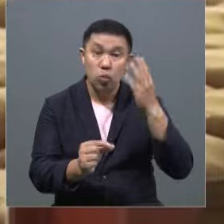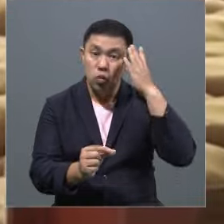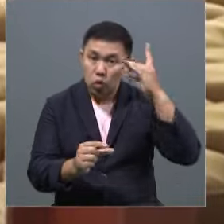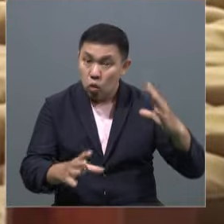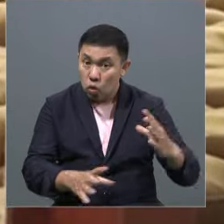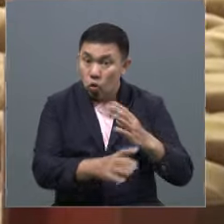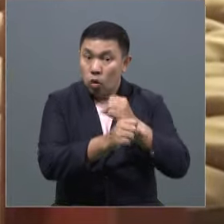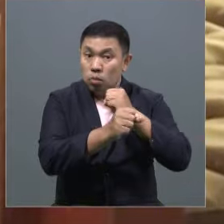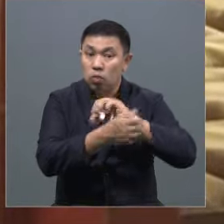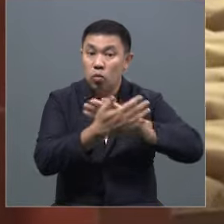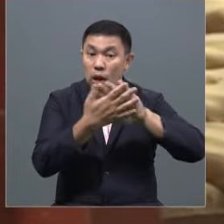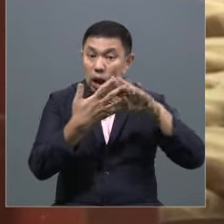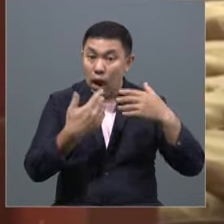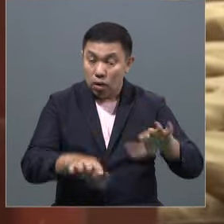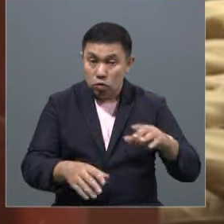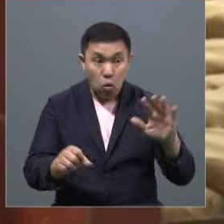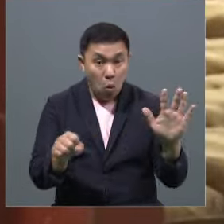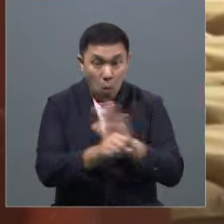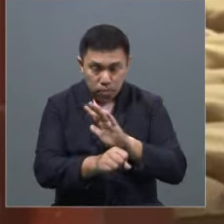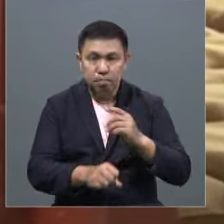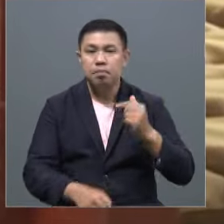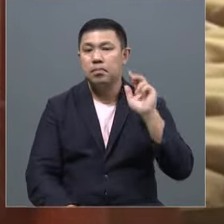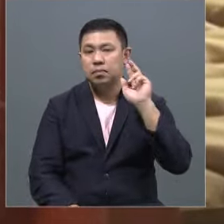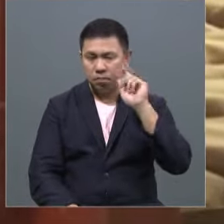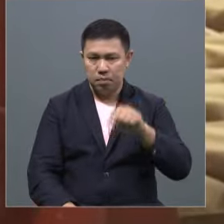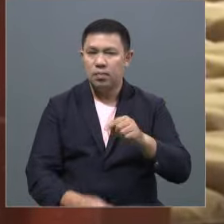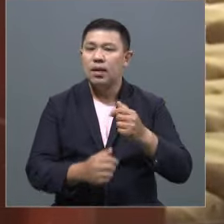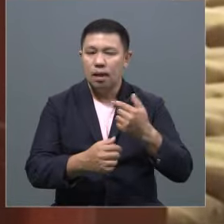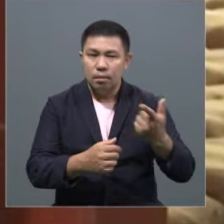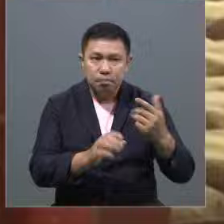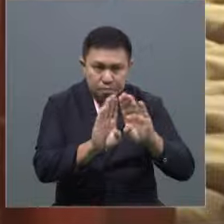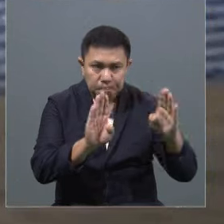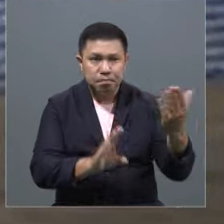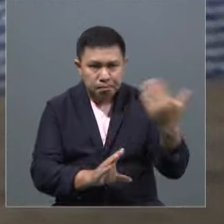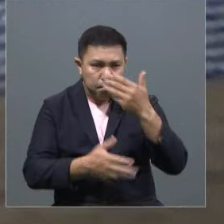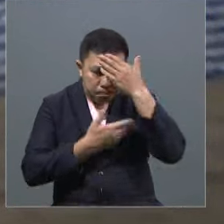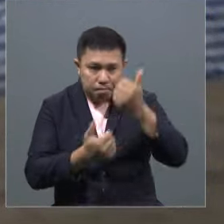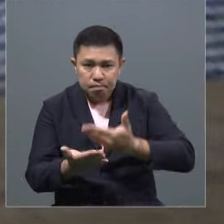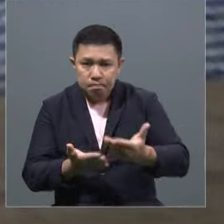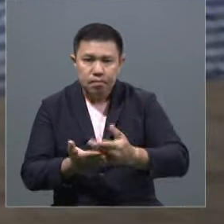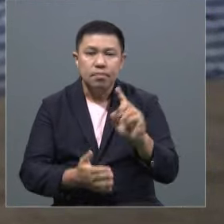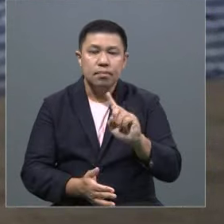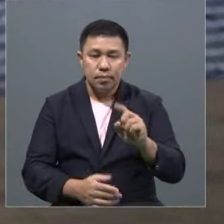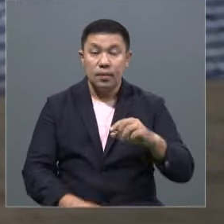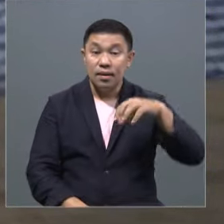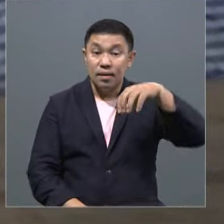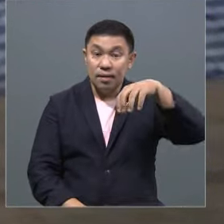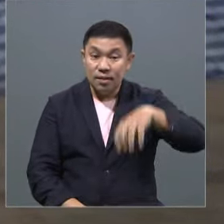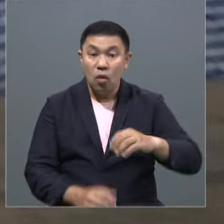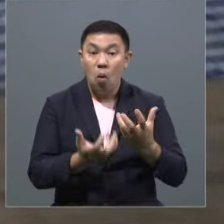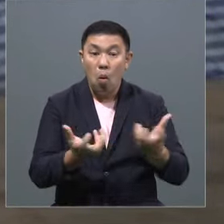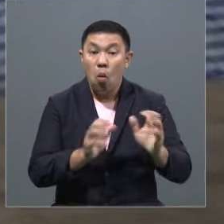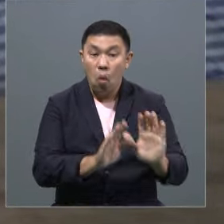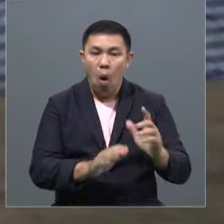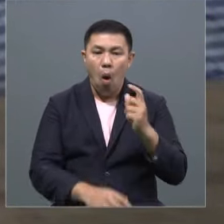ทั้งหมดครบถ้วนชัดเจนเรียบร้อยเนี่ยจะดำเนินการเปิดประมูลต่อเลยซึ่งณตอนนี้ทางอคสองค์การคลังสินค้าเนี่ยเขาเข้าไป